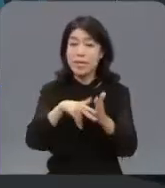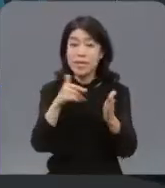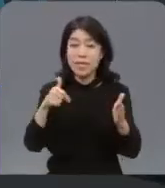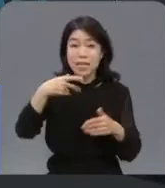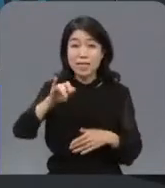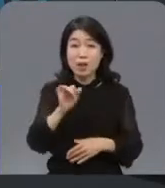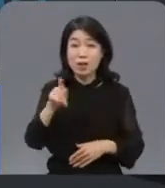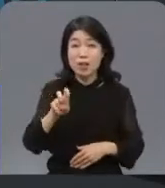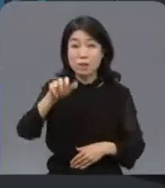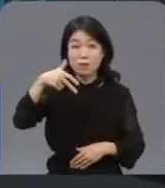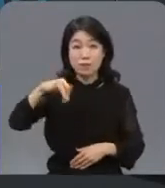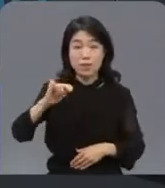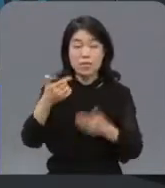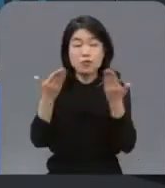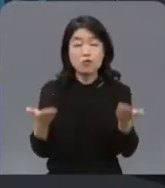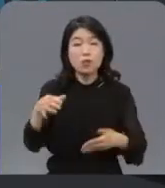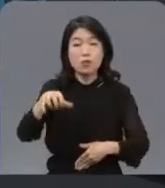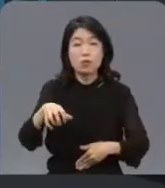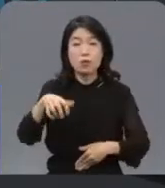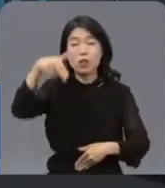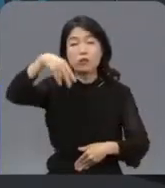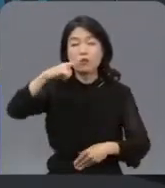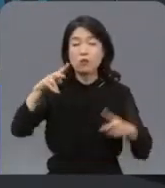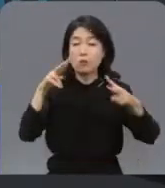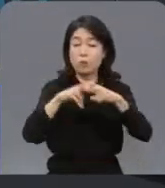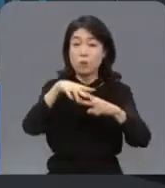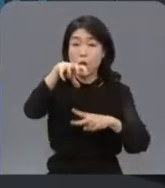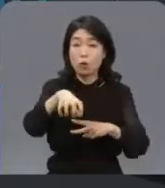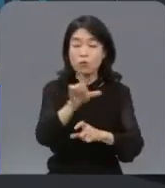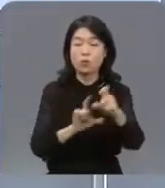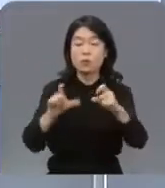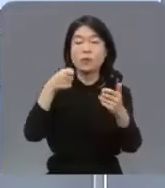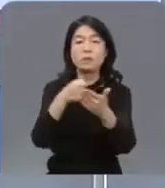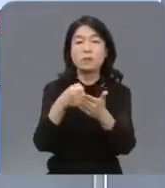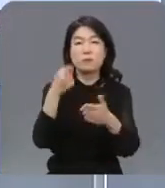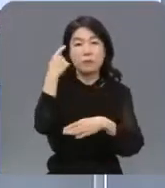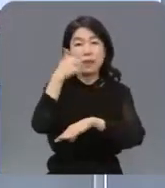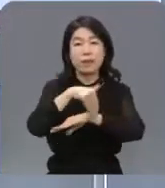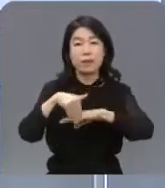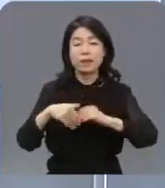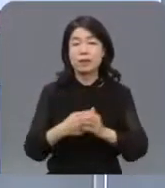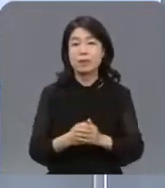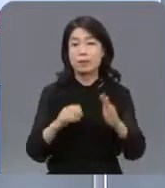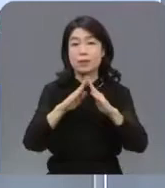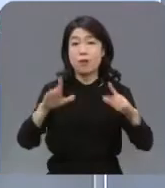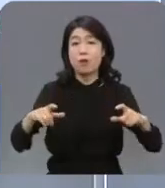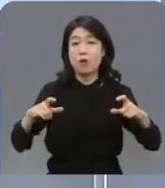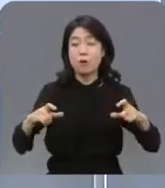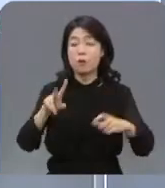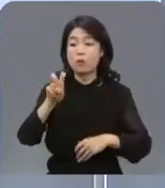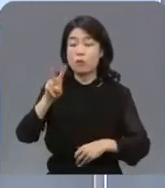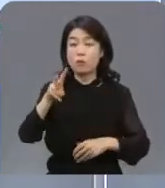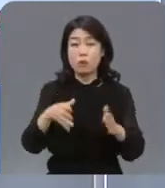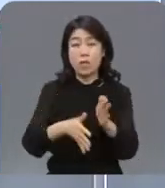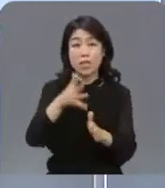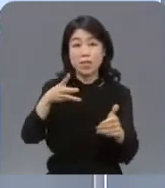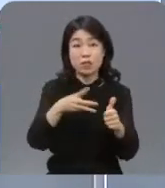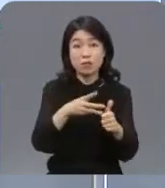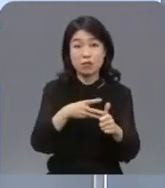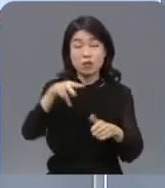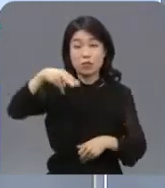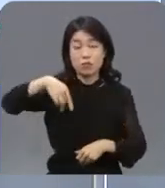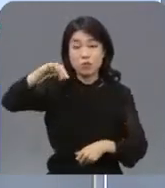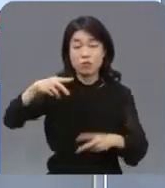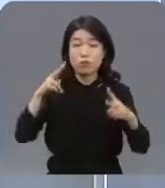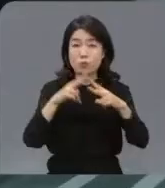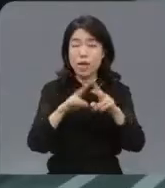휴게소 등에 수소 충전소가 추가로 설치될 예정입니다 전남도는 22개 시 고 내 수소 충전소